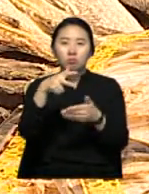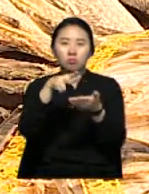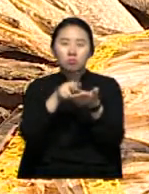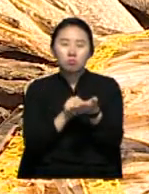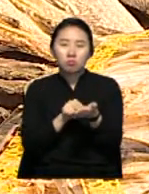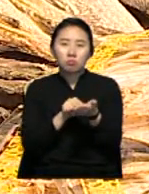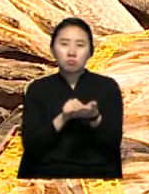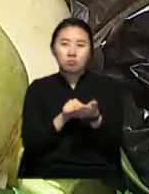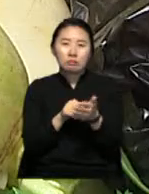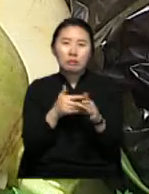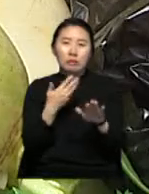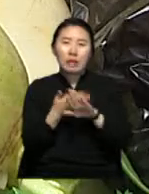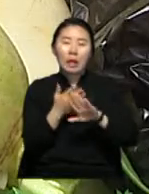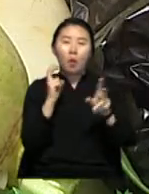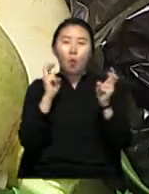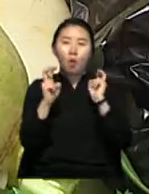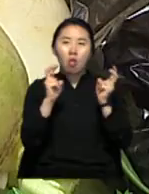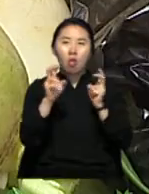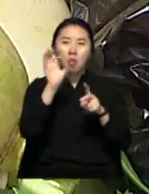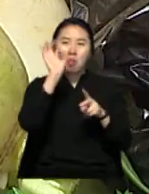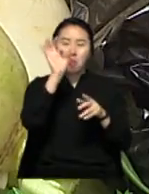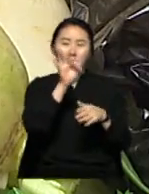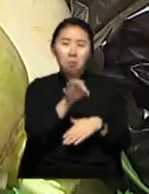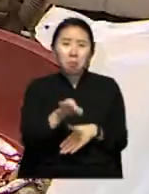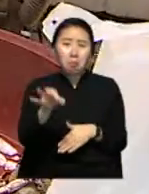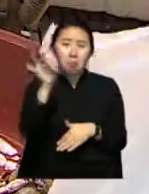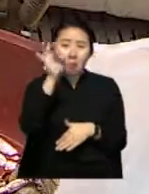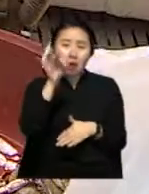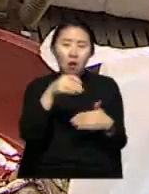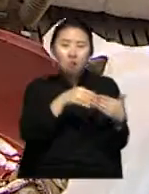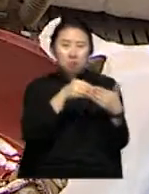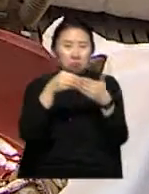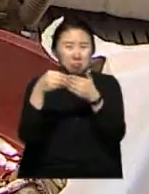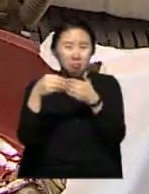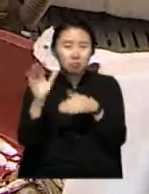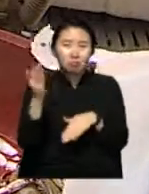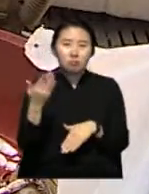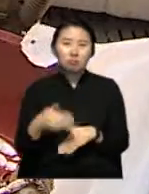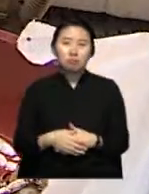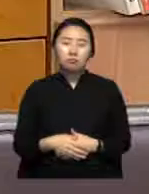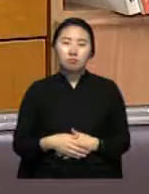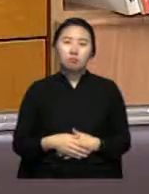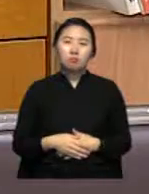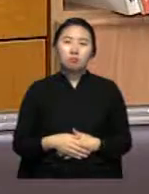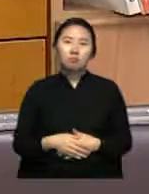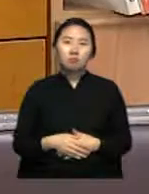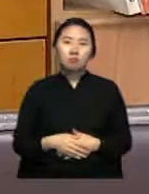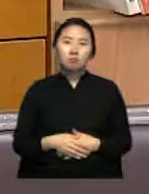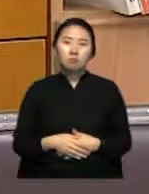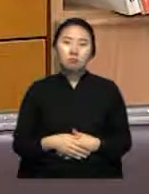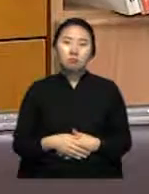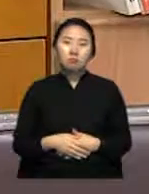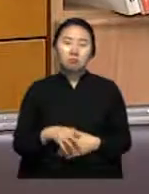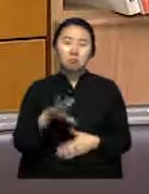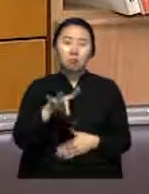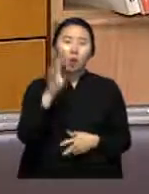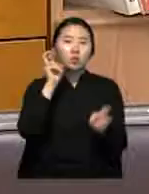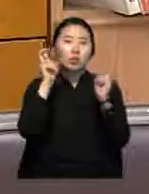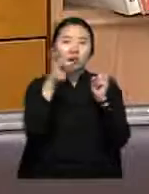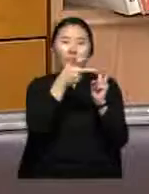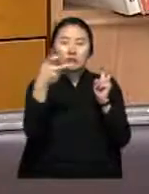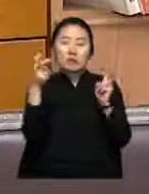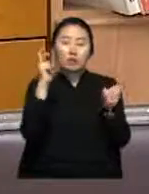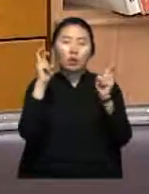결국 후발 업체들도 가격 인상에 나설 가능성이 높아질 수밖에 없다는 겁니다. 선발 업체들이 이렇게